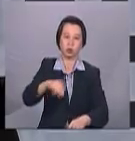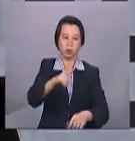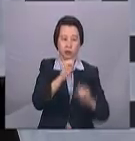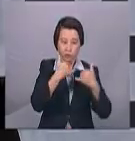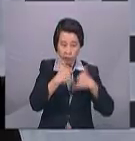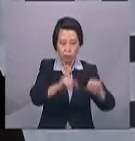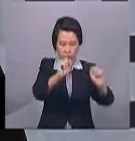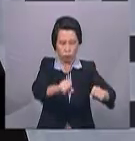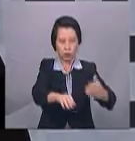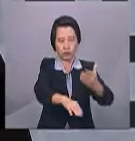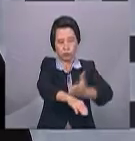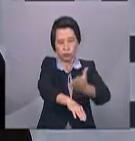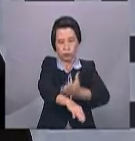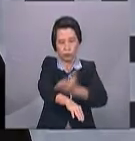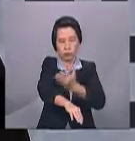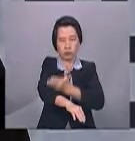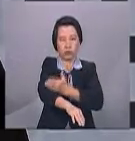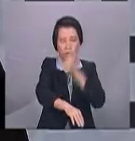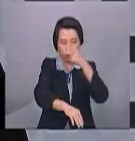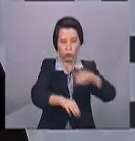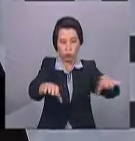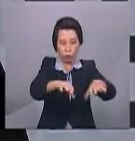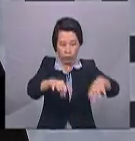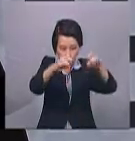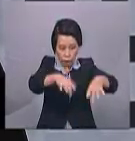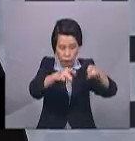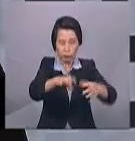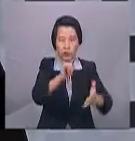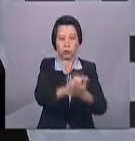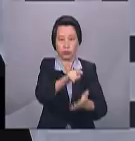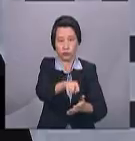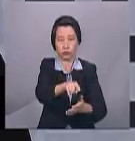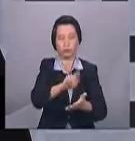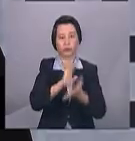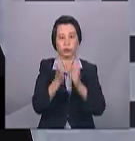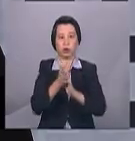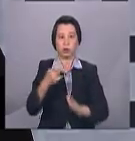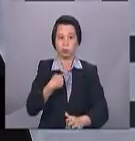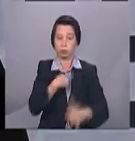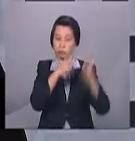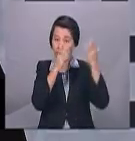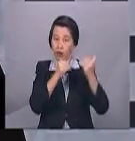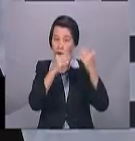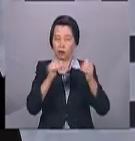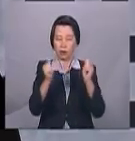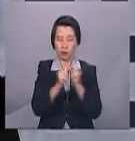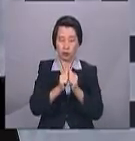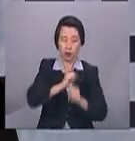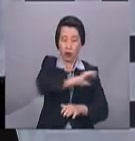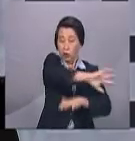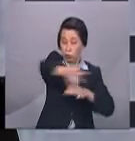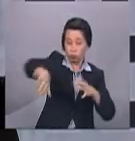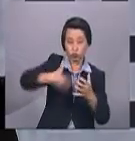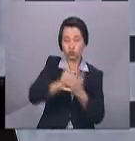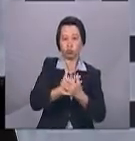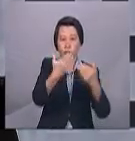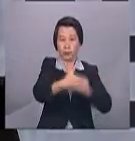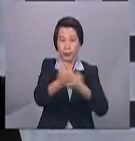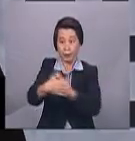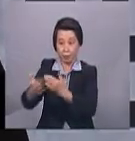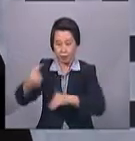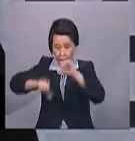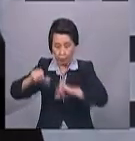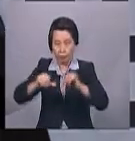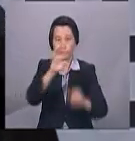tingkatkan kapasiti untuk menjalankan ujian tersebut. Jadi kita harapkan dengan semua 43 makmal dan ada 5